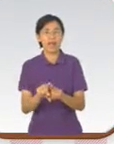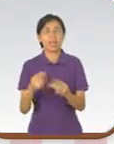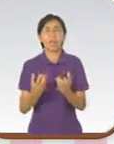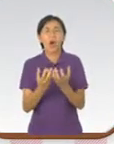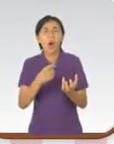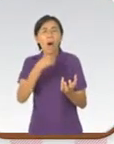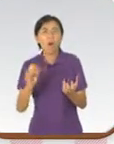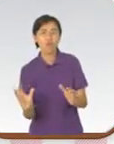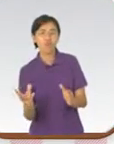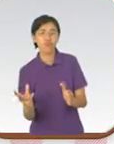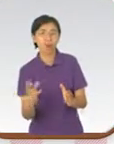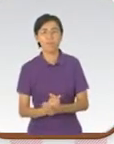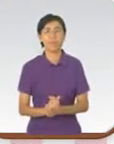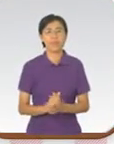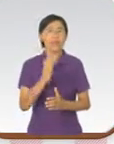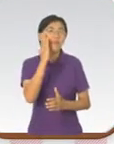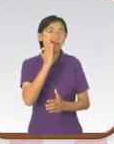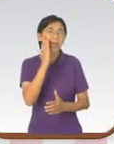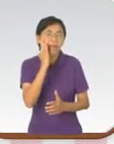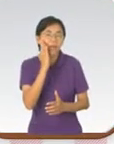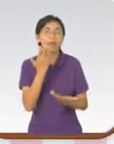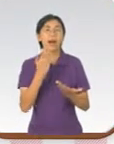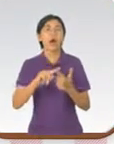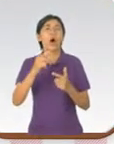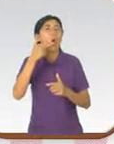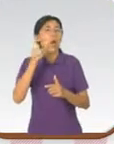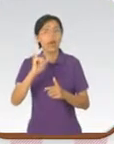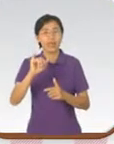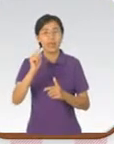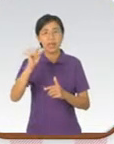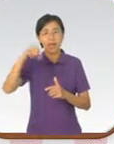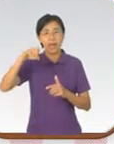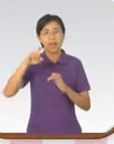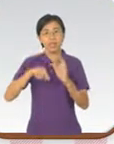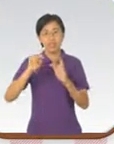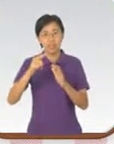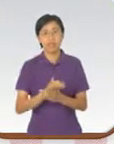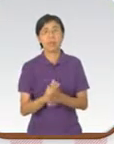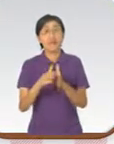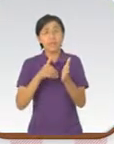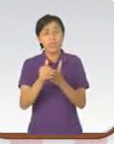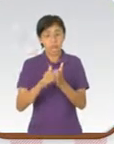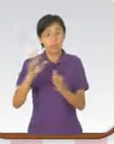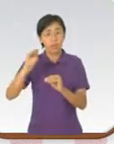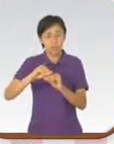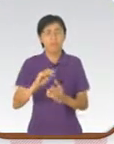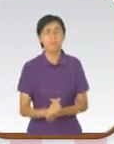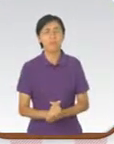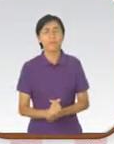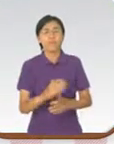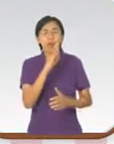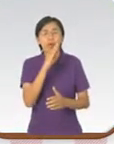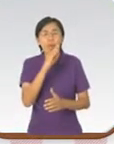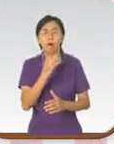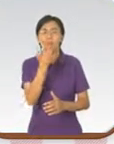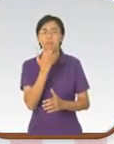ะคะปั่นผสมกับครีมแล้วก็มีน้ำตาลไอซิ่งนะคะใส่สีเล็กน้อยเพราะว่าเผือกเนี่ยถ้าคนนึกถึงขนมที่มีร